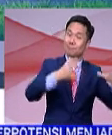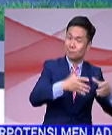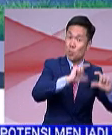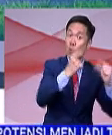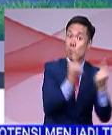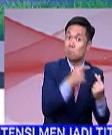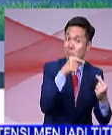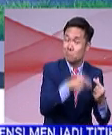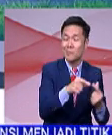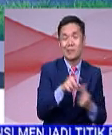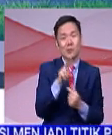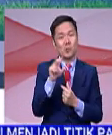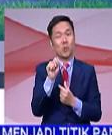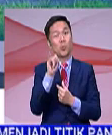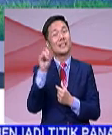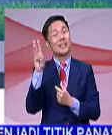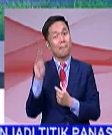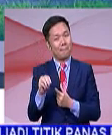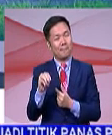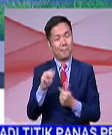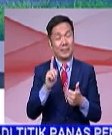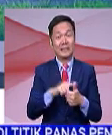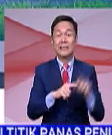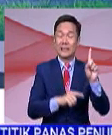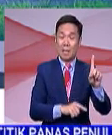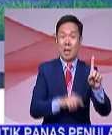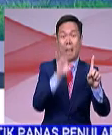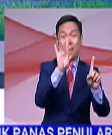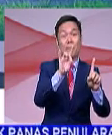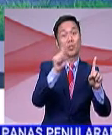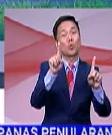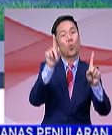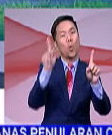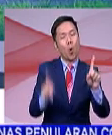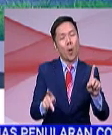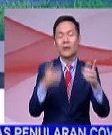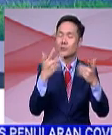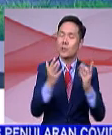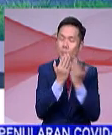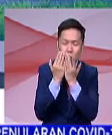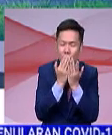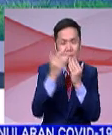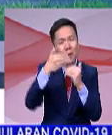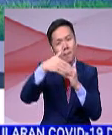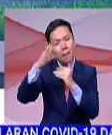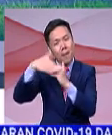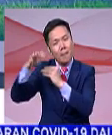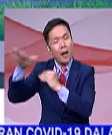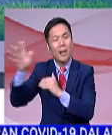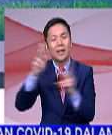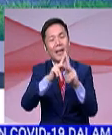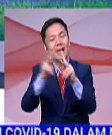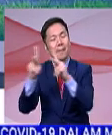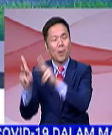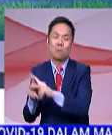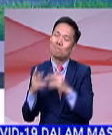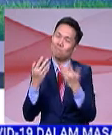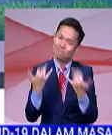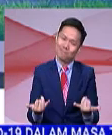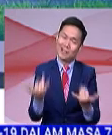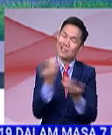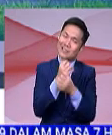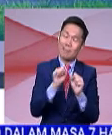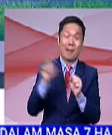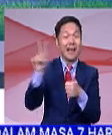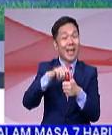Universiti Sains Islam Malaysia USIM seramai 181 orang selamat bertolak pulang ke kampung halaman masing-masing